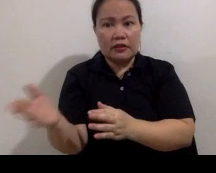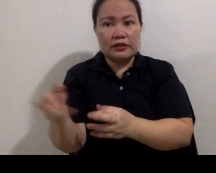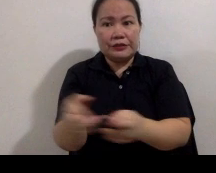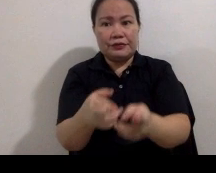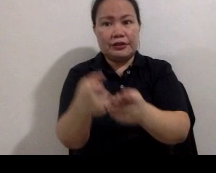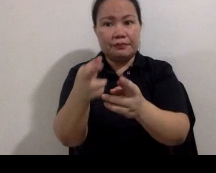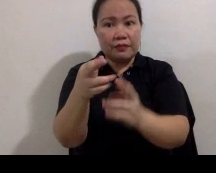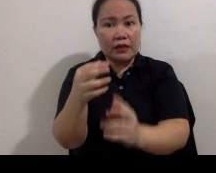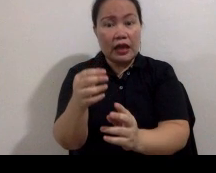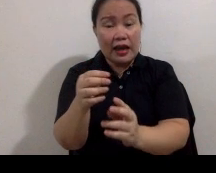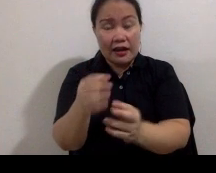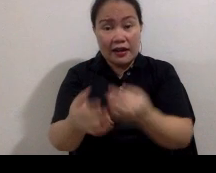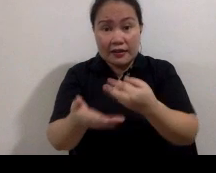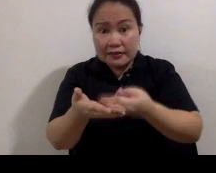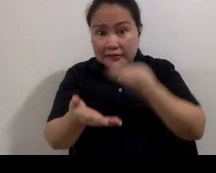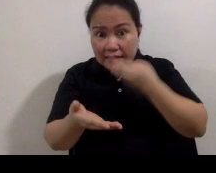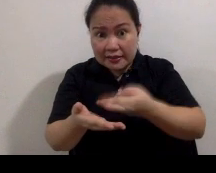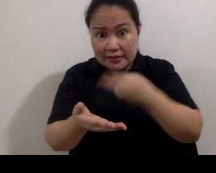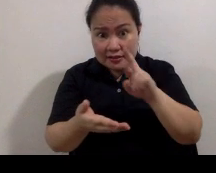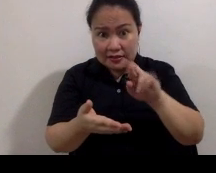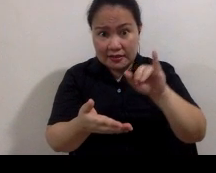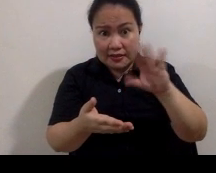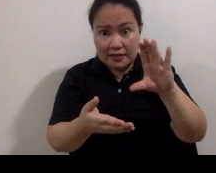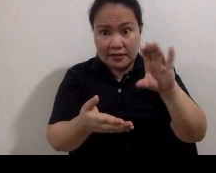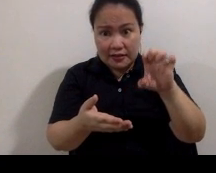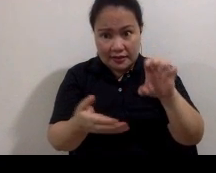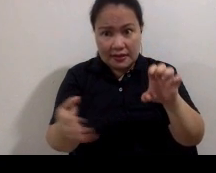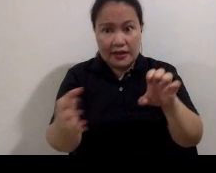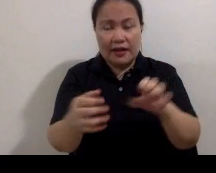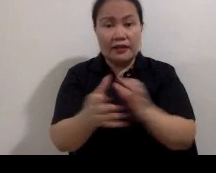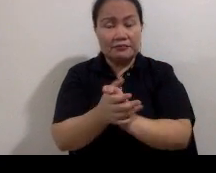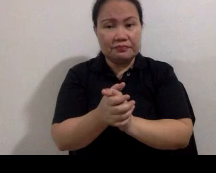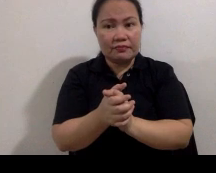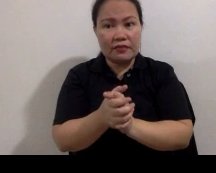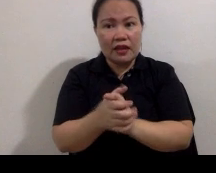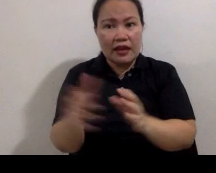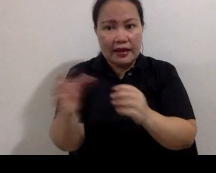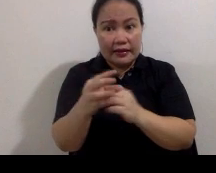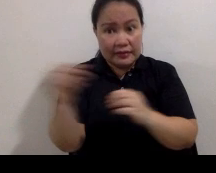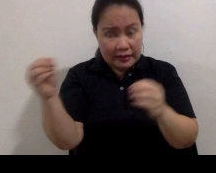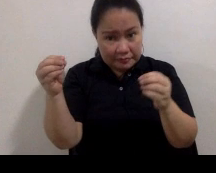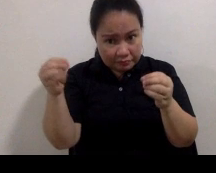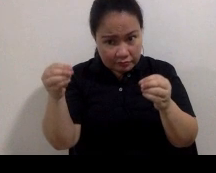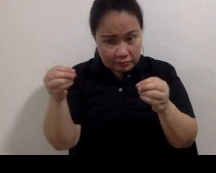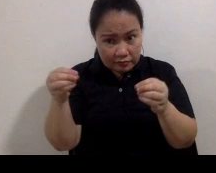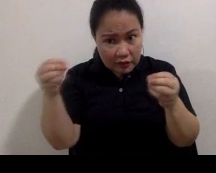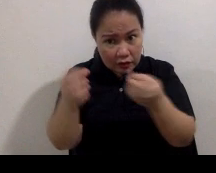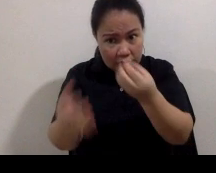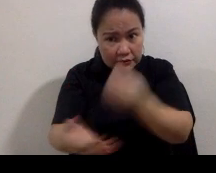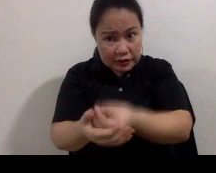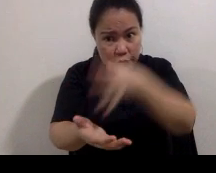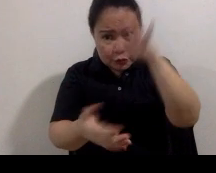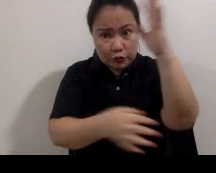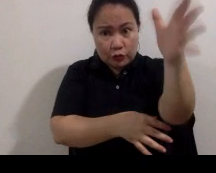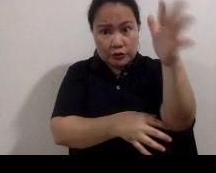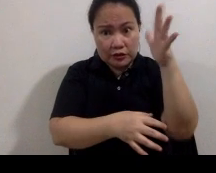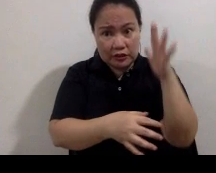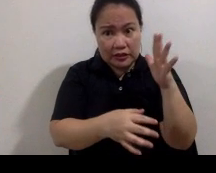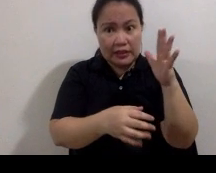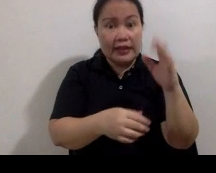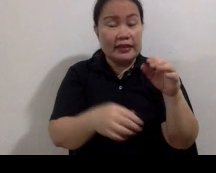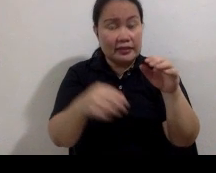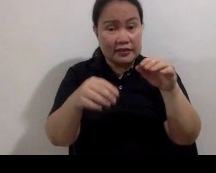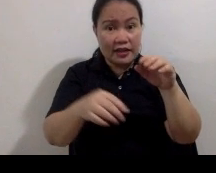Brahmaputra. Palay ang pangunahing produkto sa rehiyon. Makapal at mayabong ang mga kagubatan sa Himalayas at sa